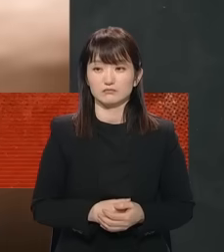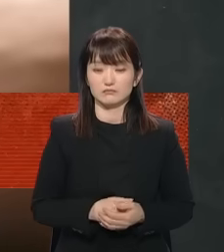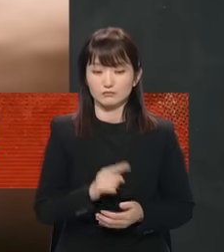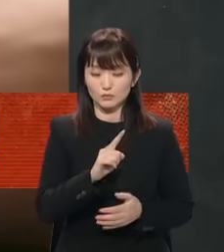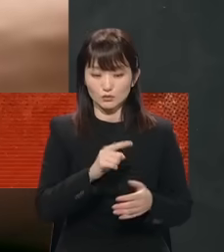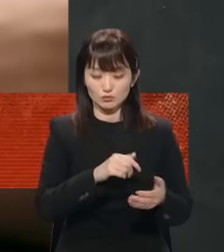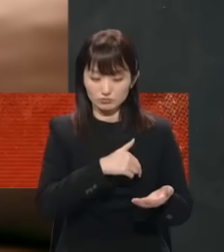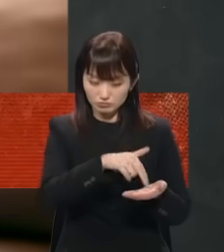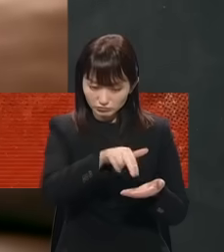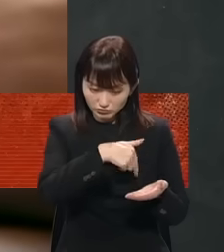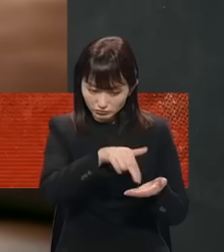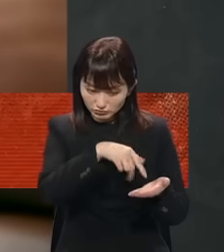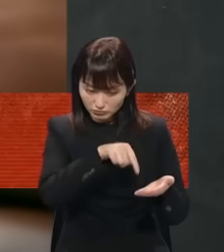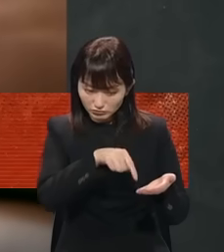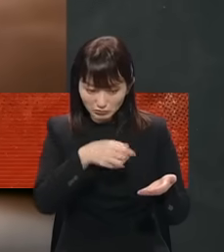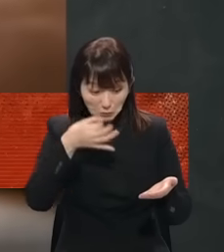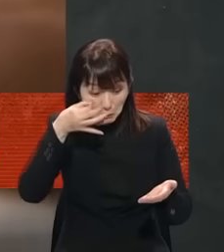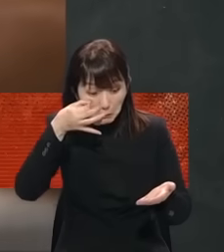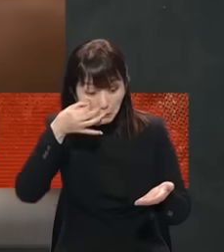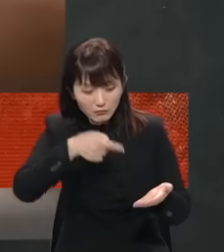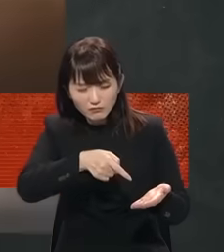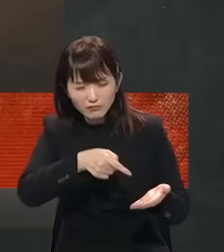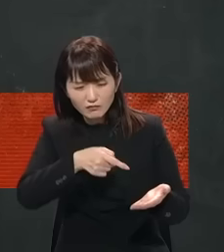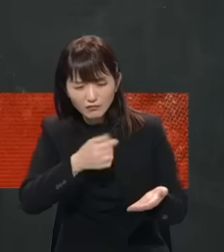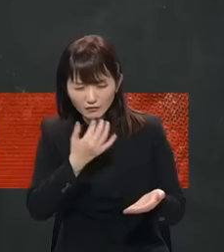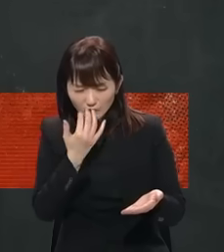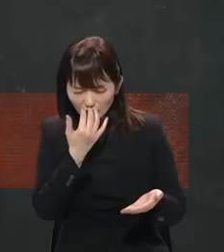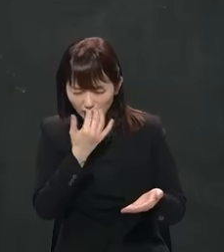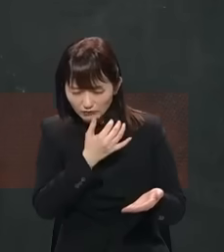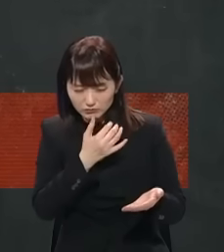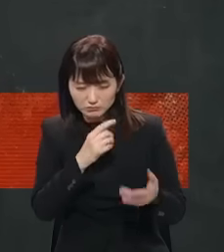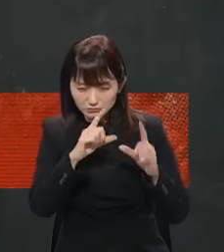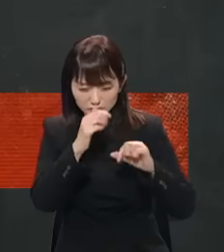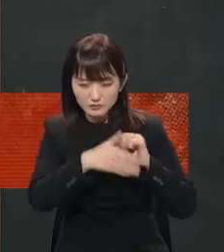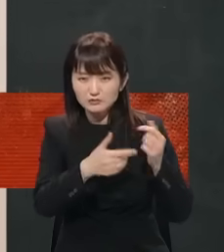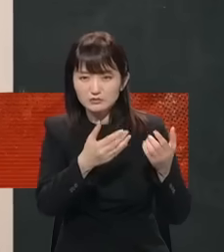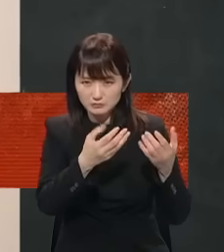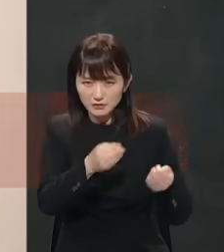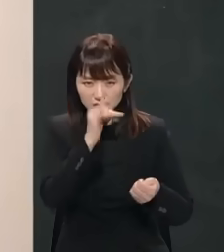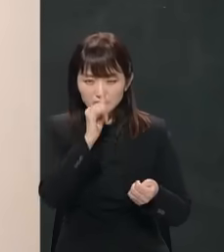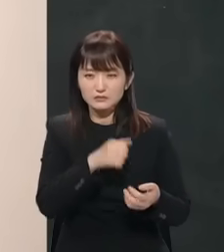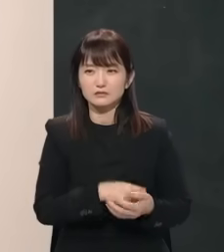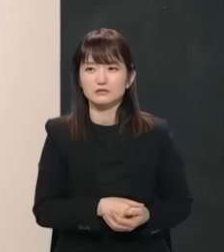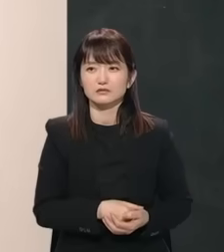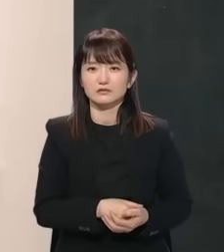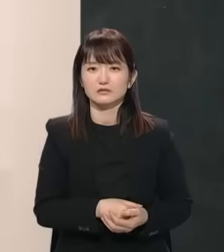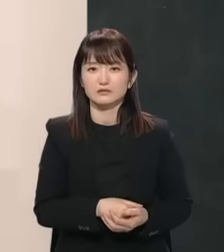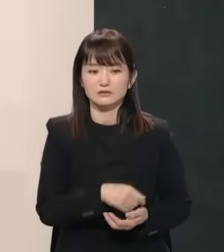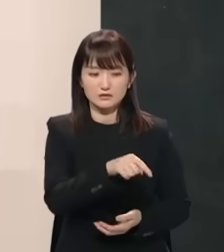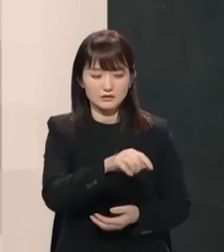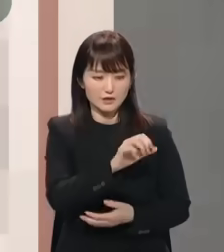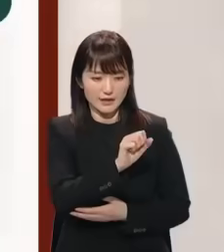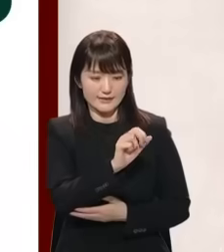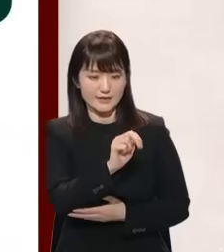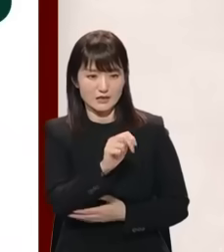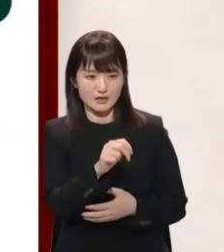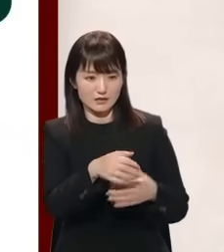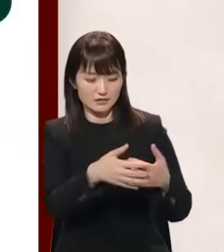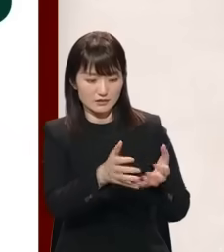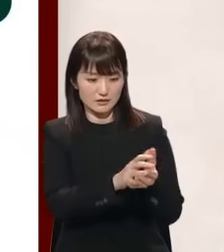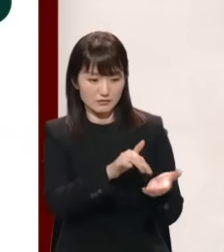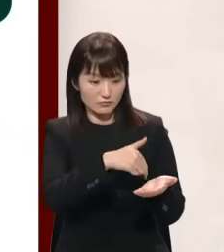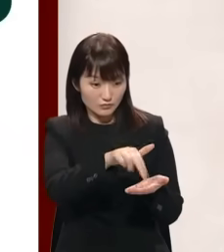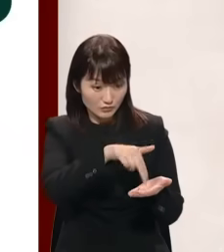대화방을 이렇게 봤는데 이렇게 들여다보니까 굉장히 야한 사진들이 많이 있더라는 거예요 근데 문제는 여기가 SNS 단체 대화방이 그냥